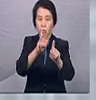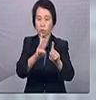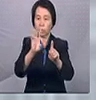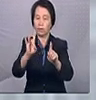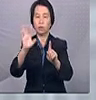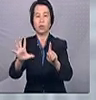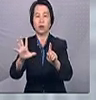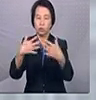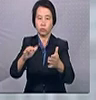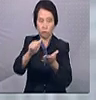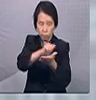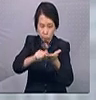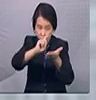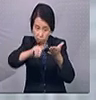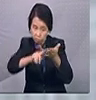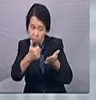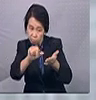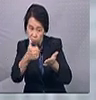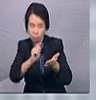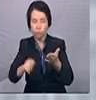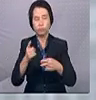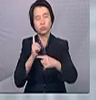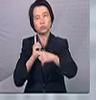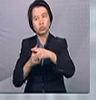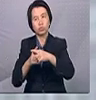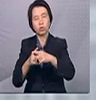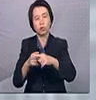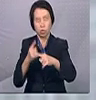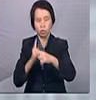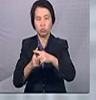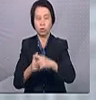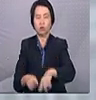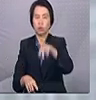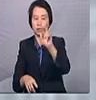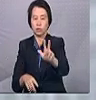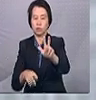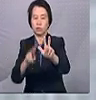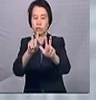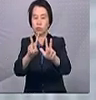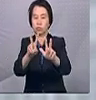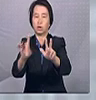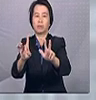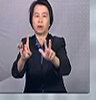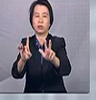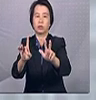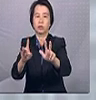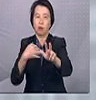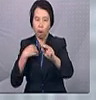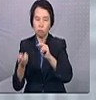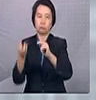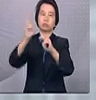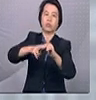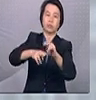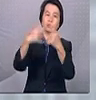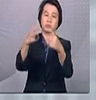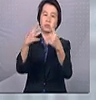1,685. Jadi jumlah kes positif Ulu Langat ialah 328 kes. Ada pertambahan